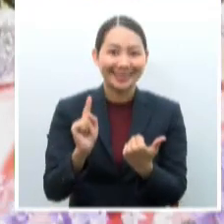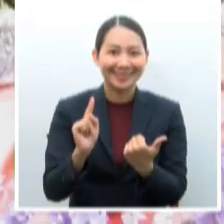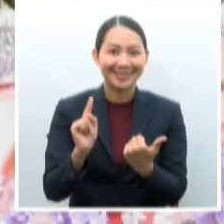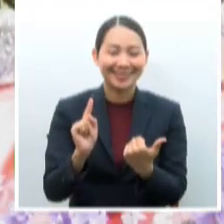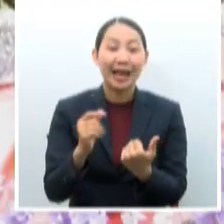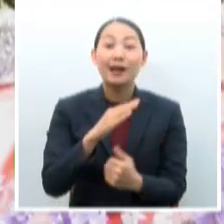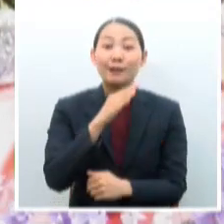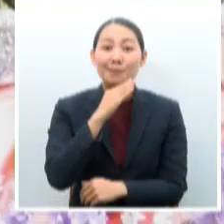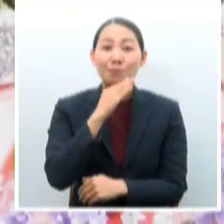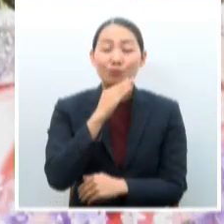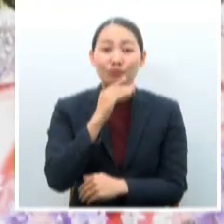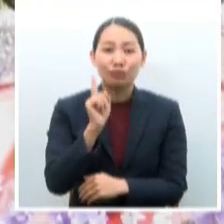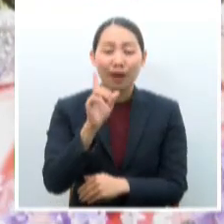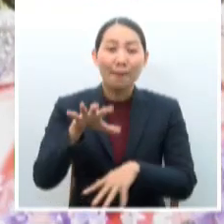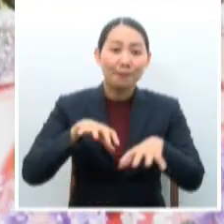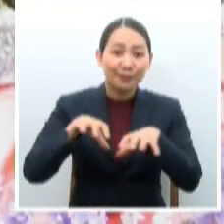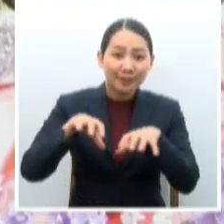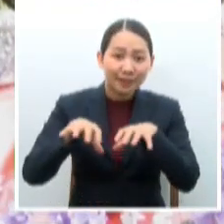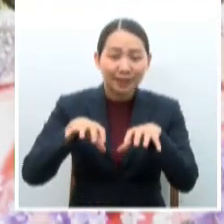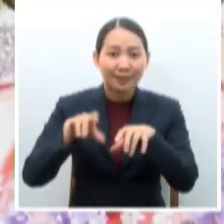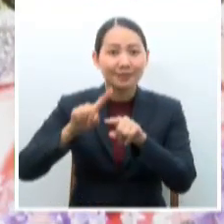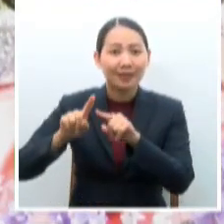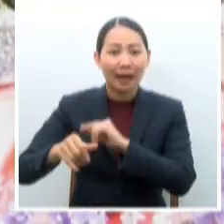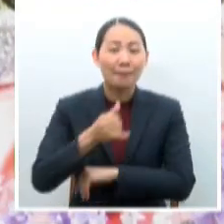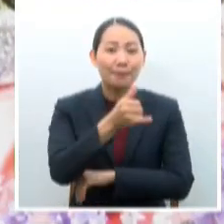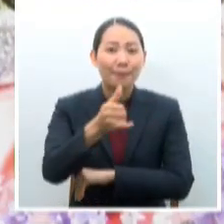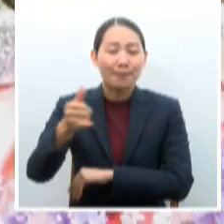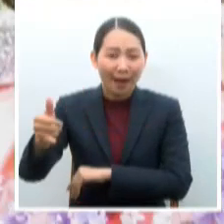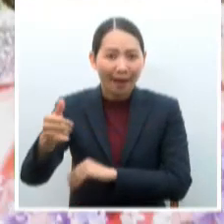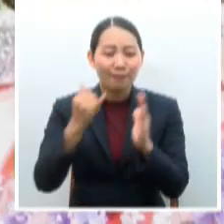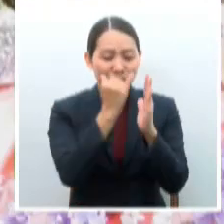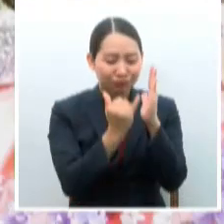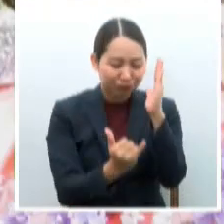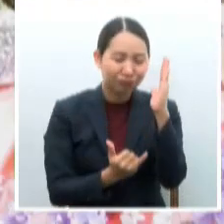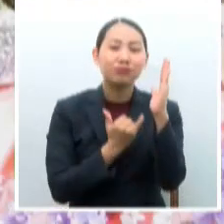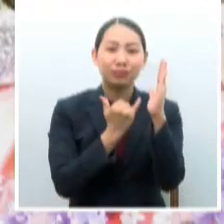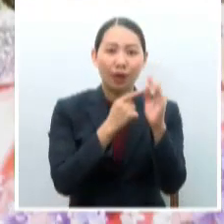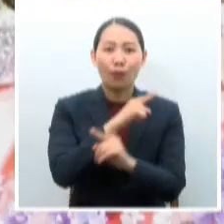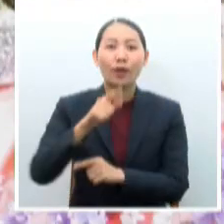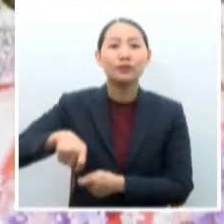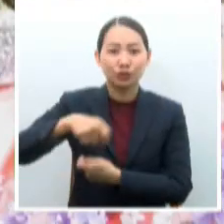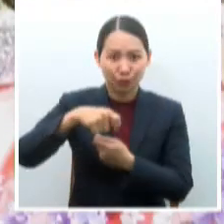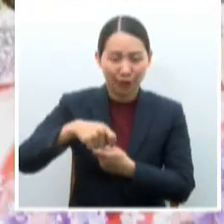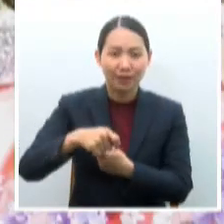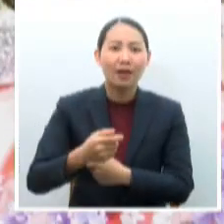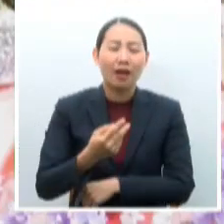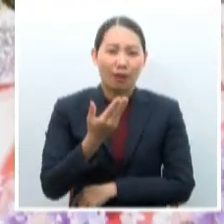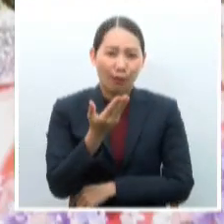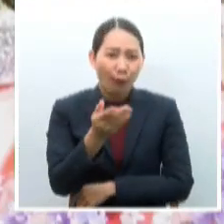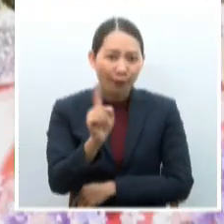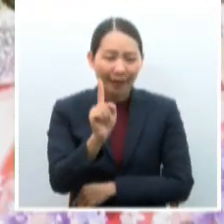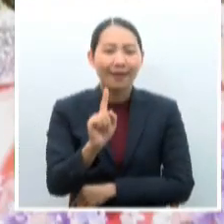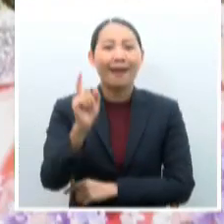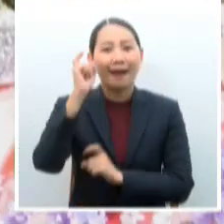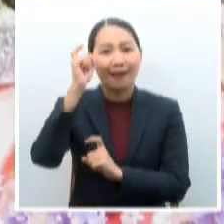ไปจัดกิจกรรมในวันสงกรานต์และก็วันครอบครัวขอให้ทุกคนเดินทางให้มีความปลอดภัยนะครับ